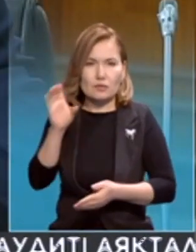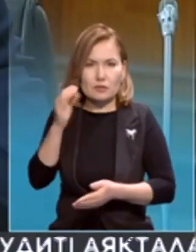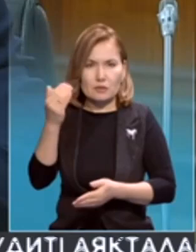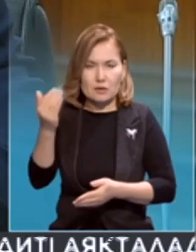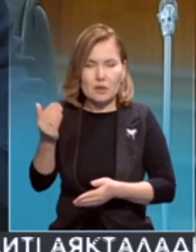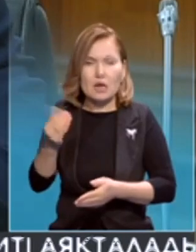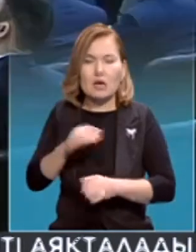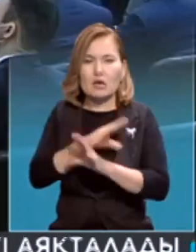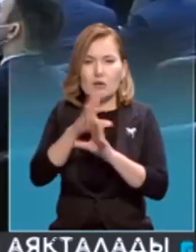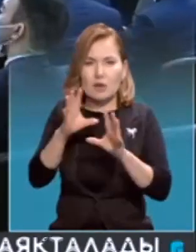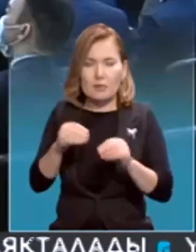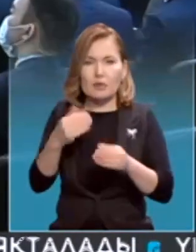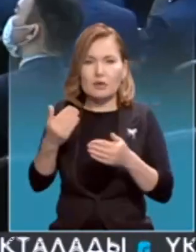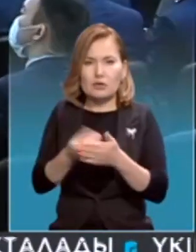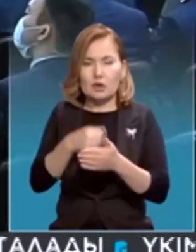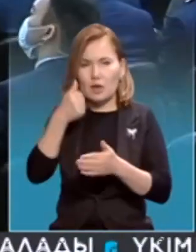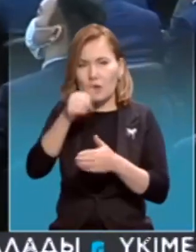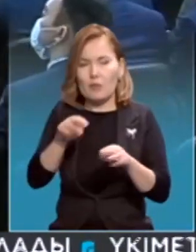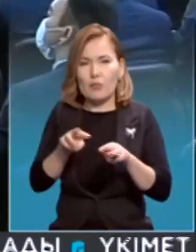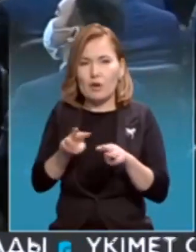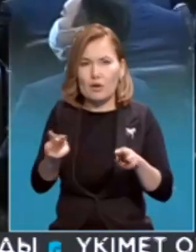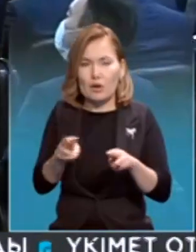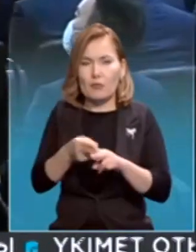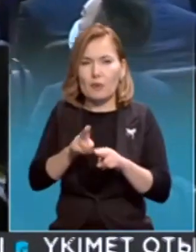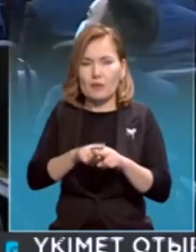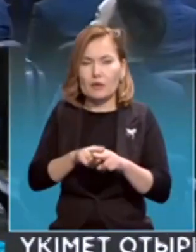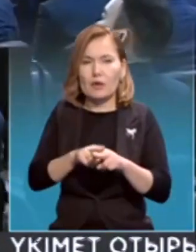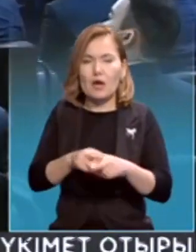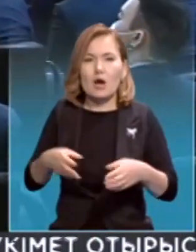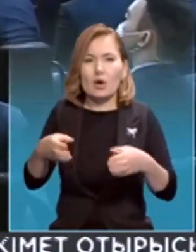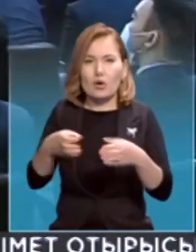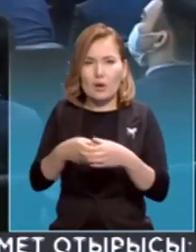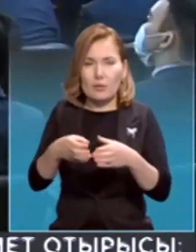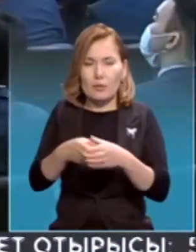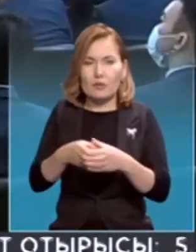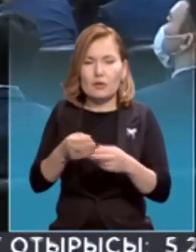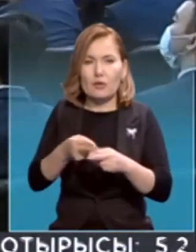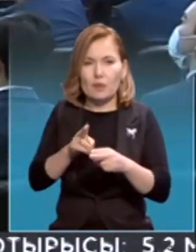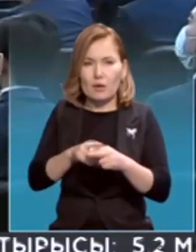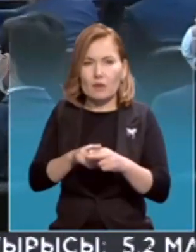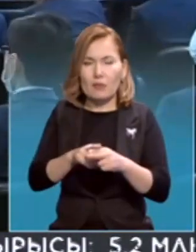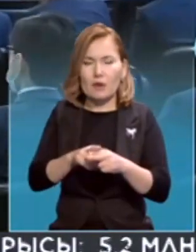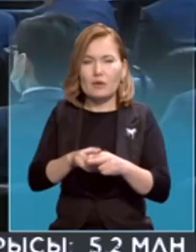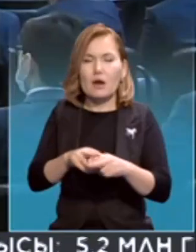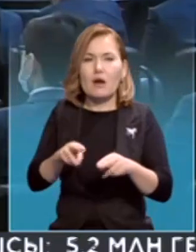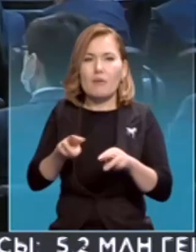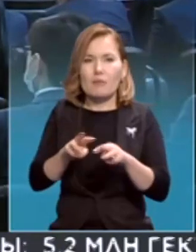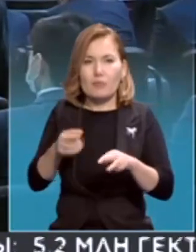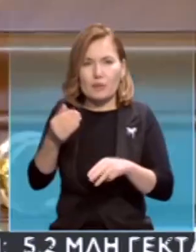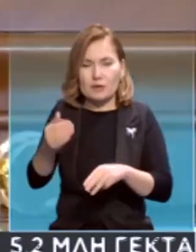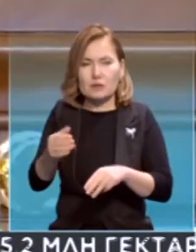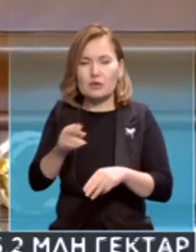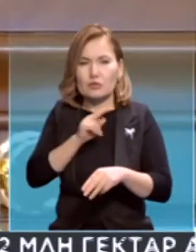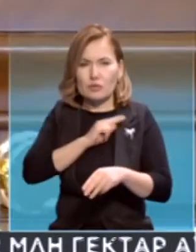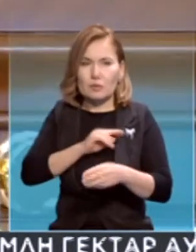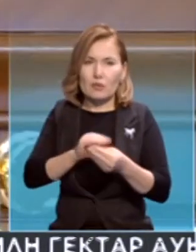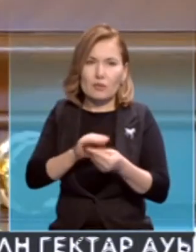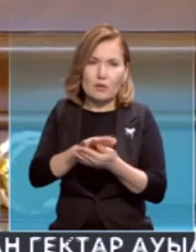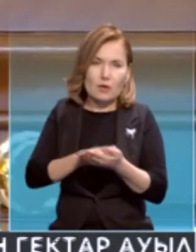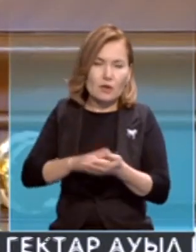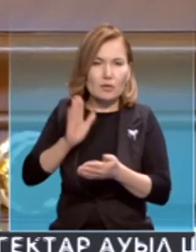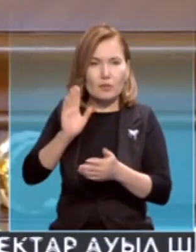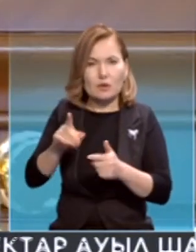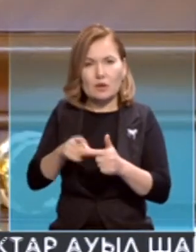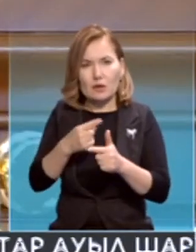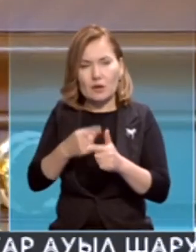Жалпы жаңа жылға үкіметтің осы құрамымен аяқ басуға болама. Президенттің сайлау алды